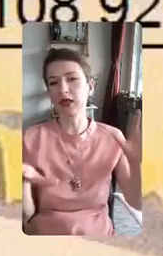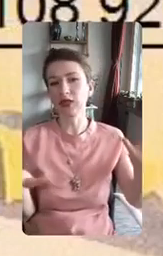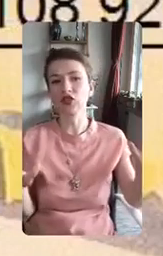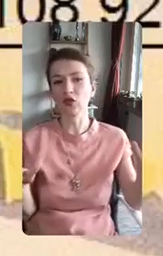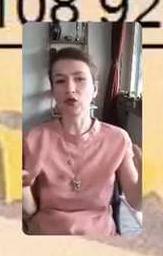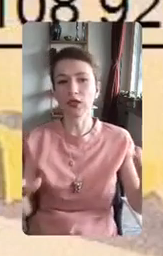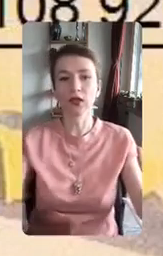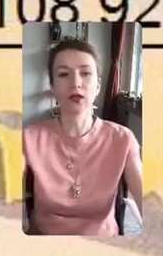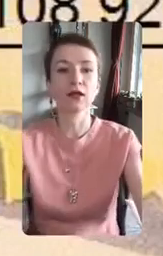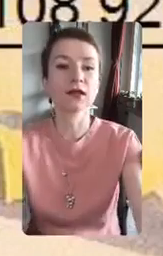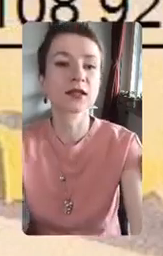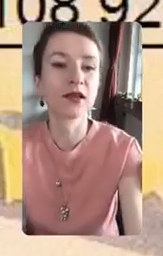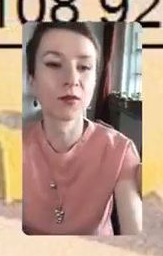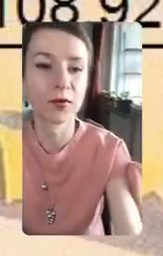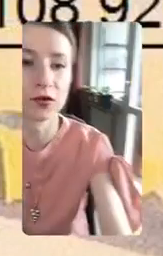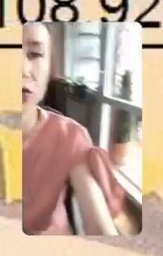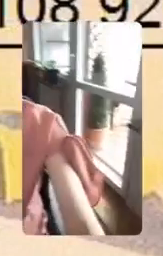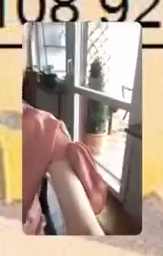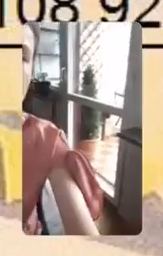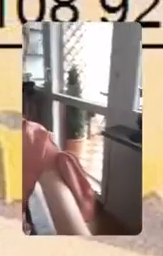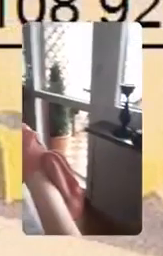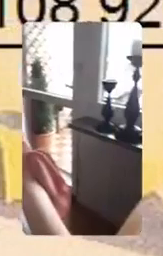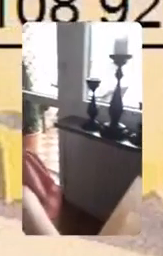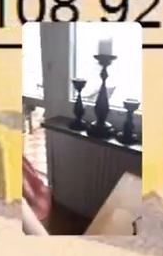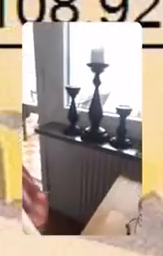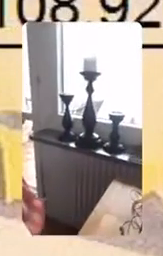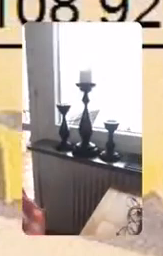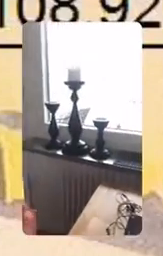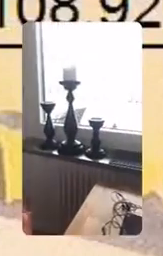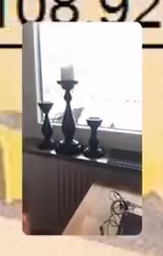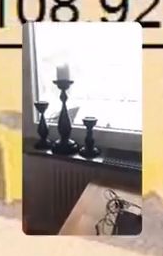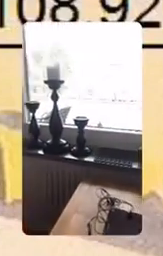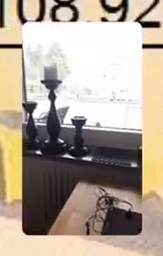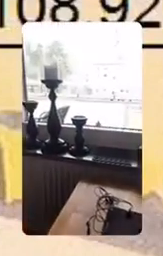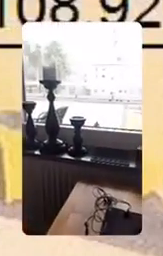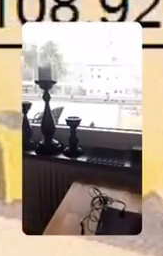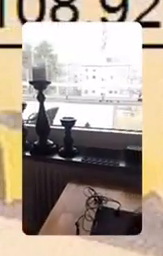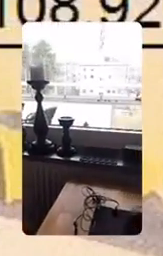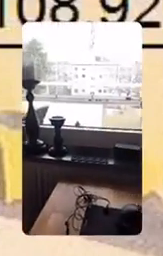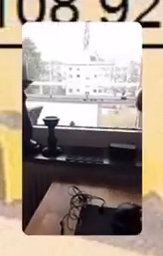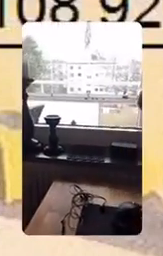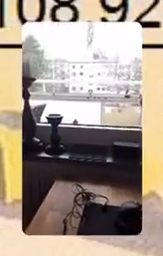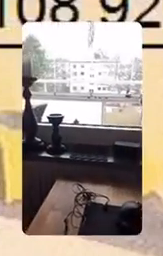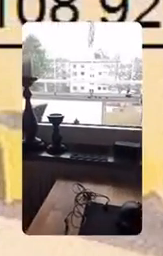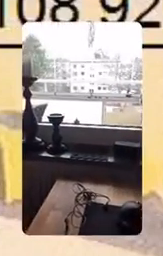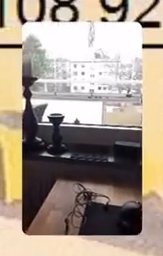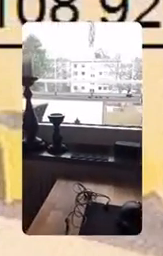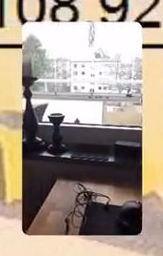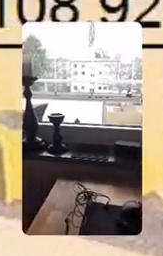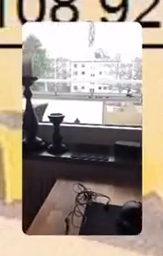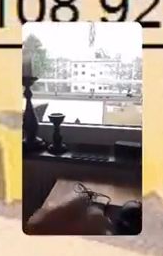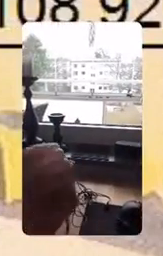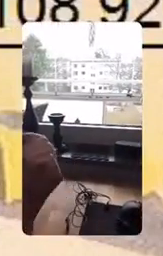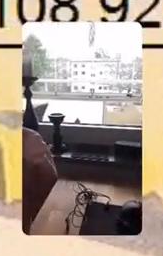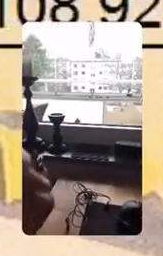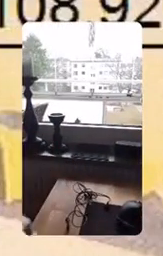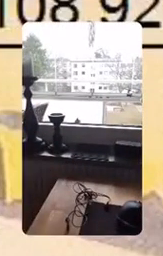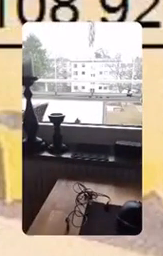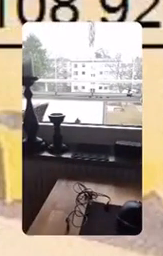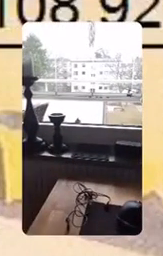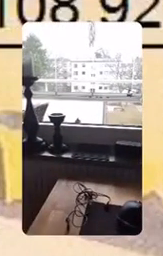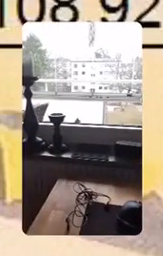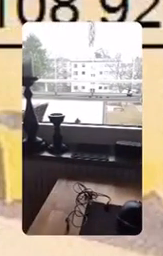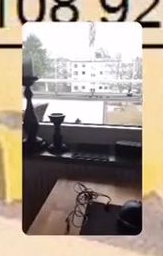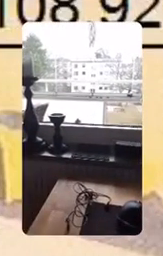Стокгольм суперэкологичный город. И если я вам поверну, сейчас посмотрим. Нет, слишком ярко. А, вот проясняется. Видите, у нас между